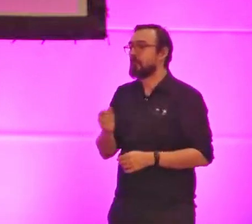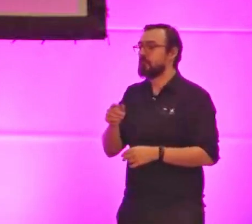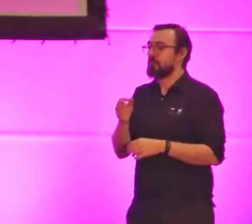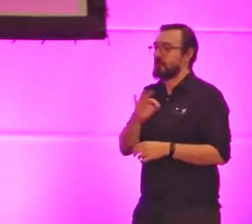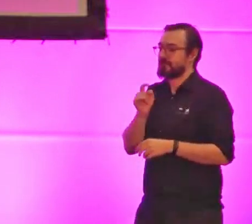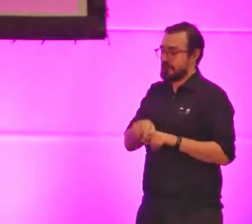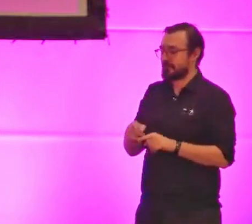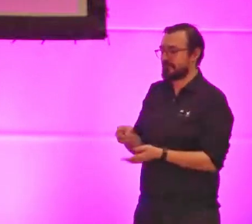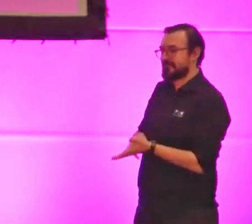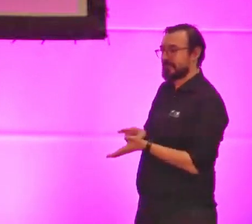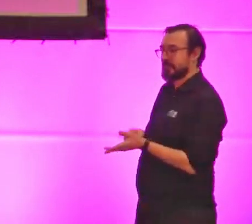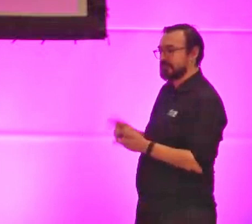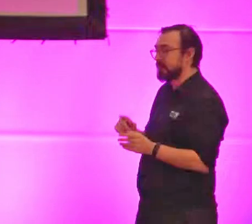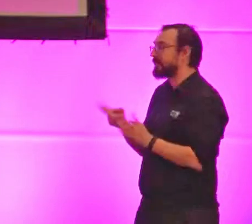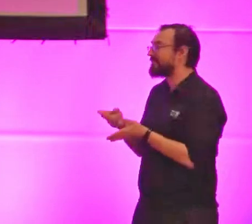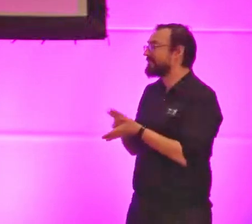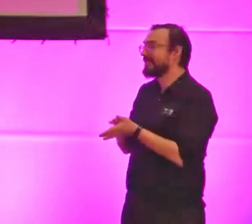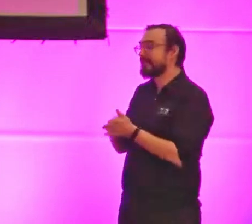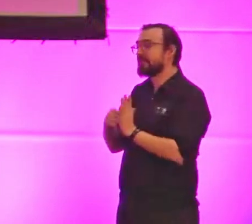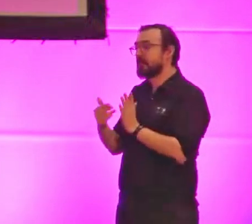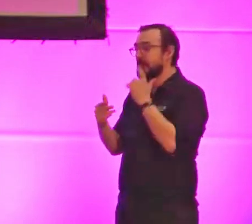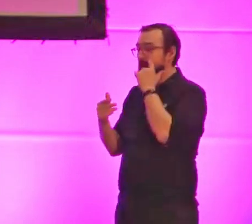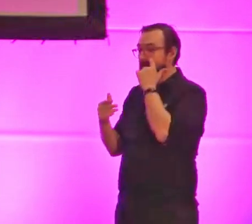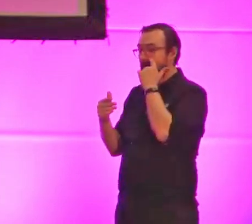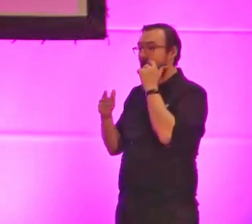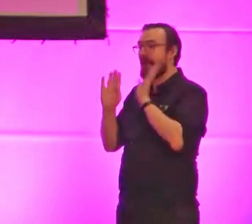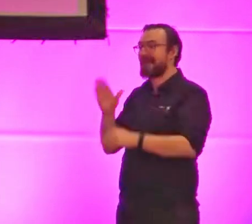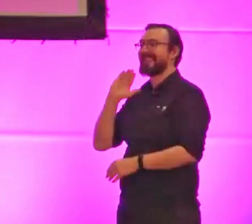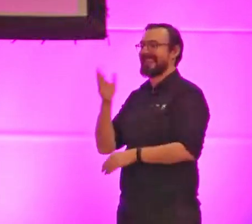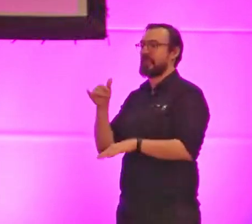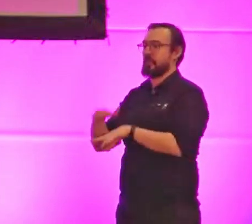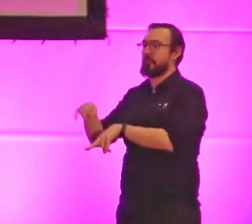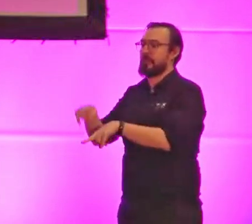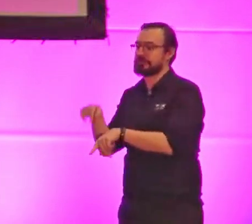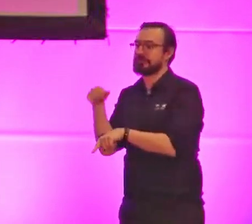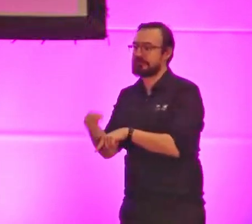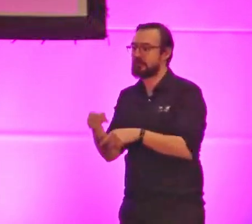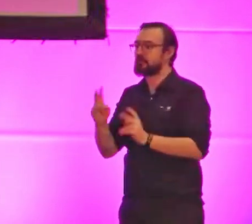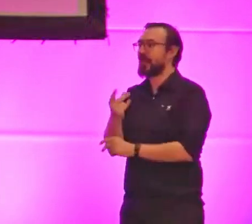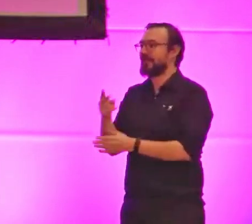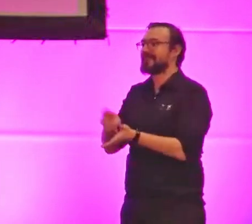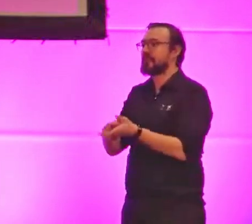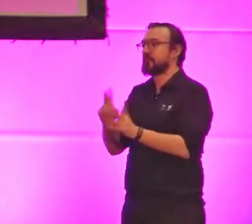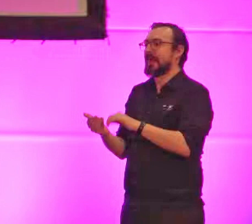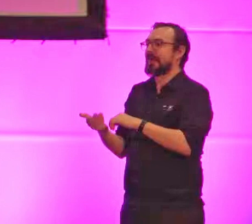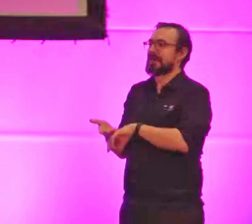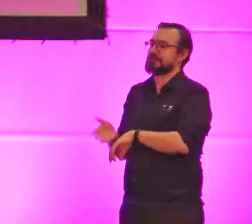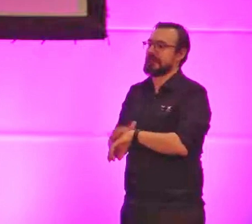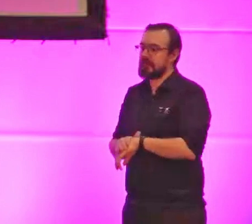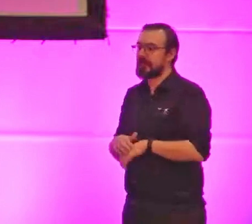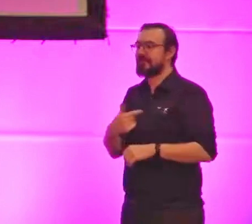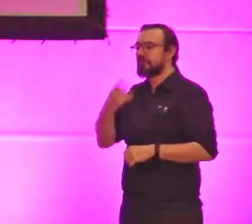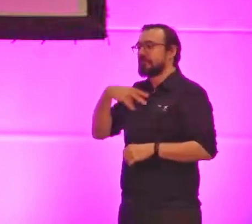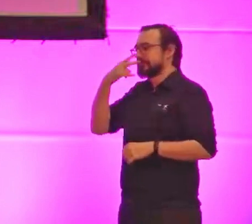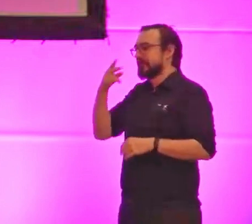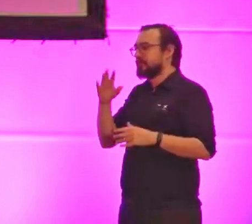vittna, och vittnen från som var direkt där, och andra vittnen och experter. Så att vi får väl se